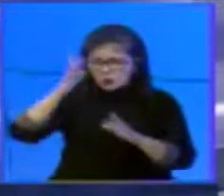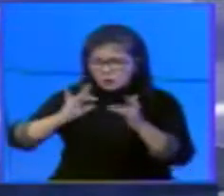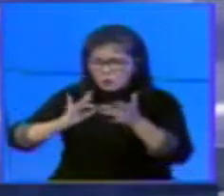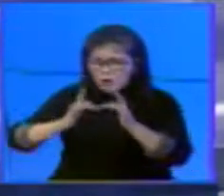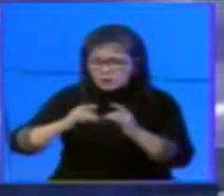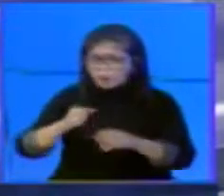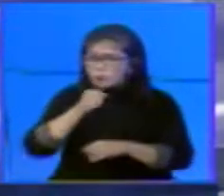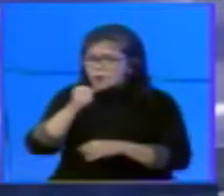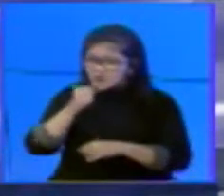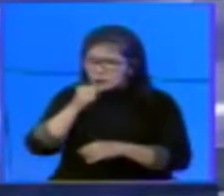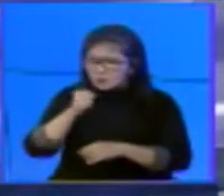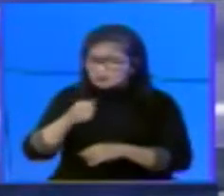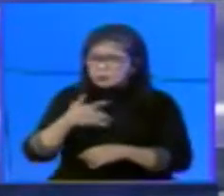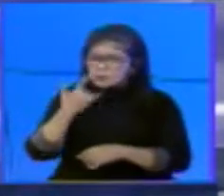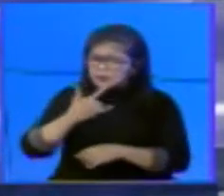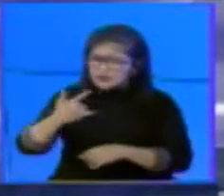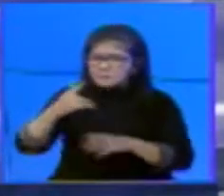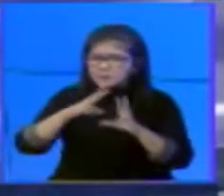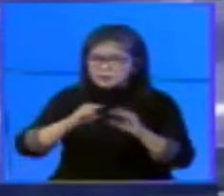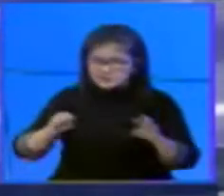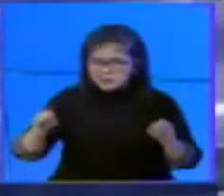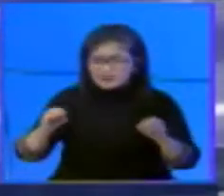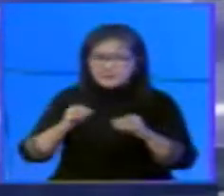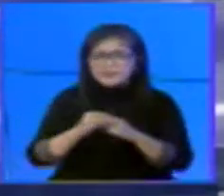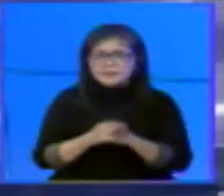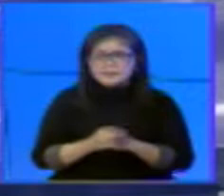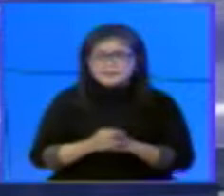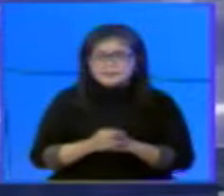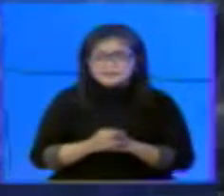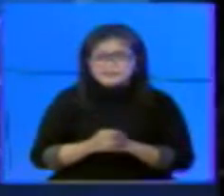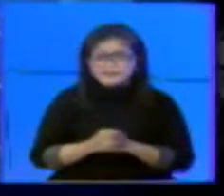masih tetap bekerja di tengah wabahnya virus corona.